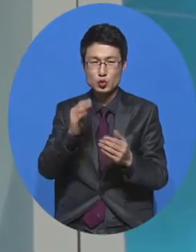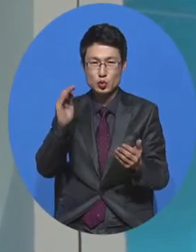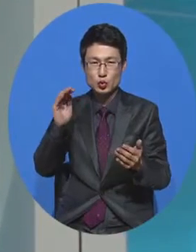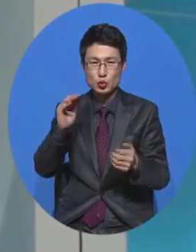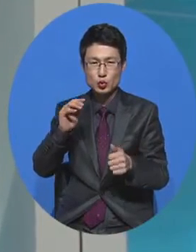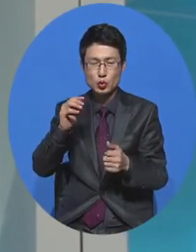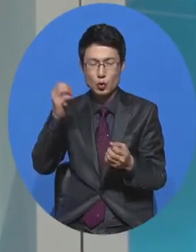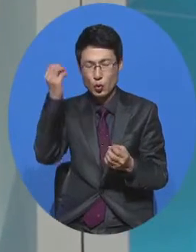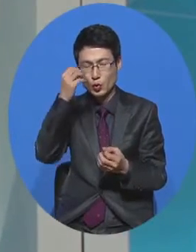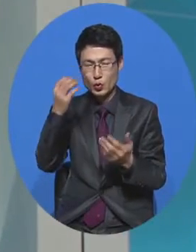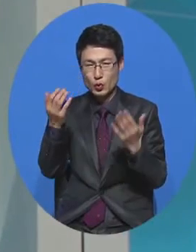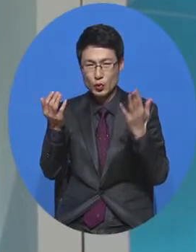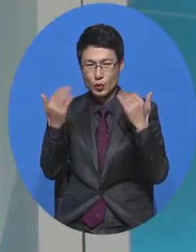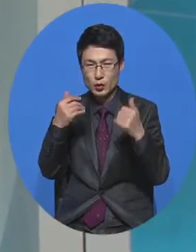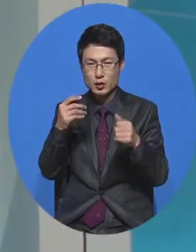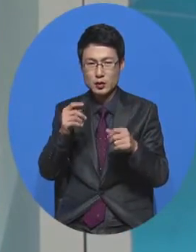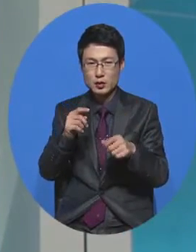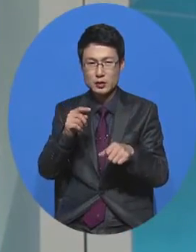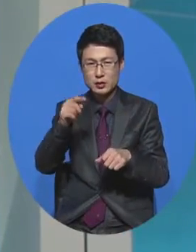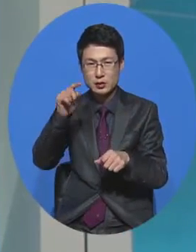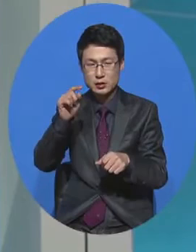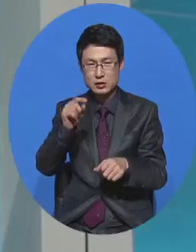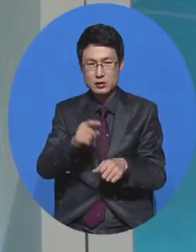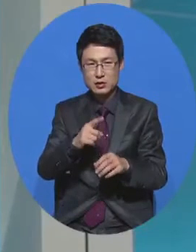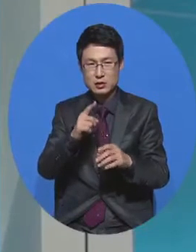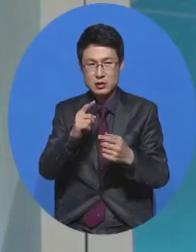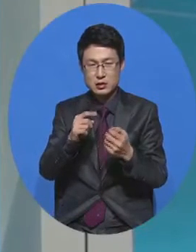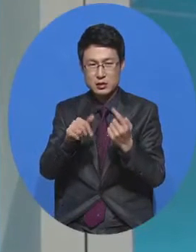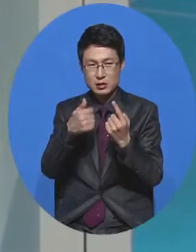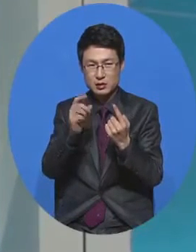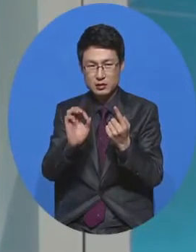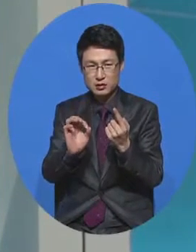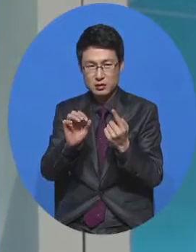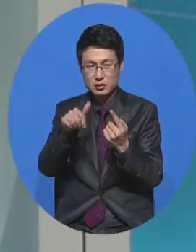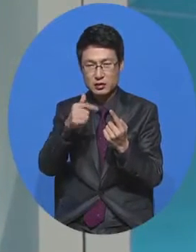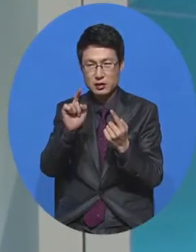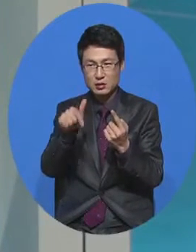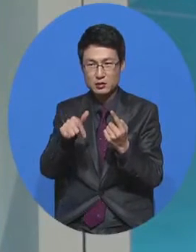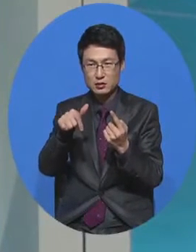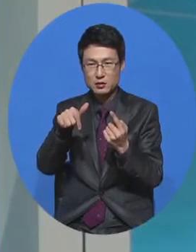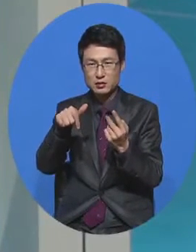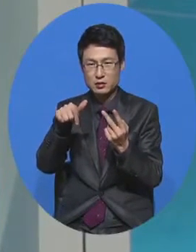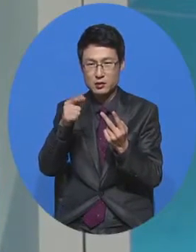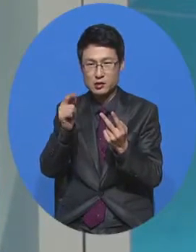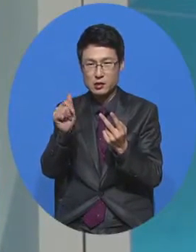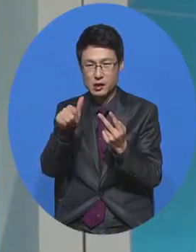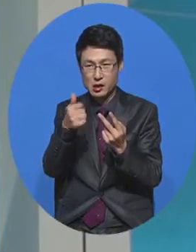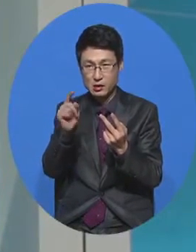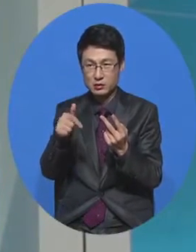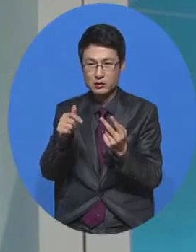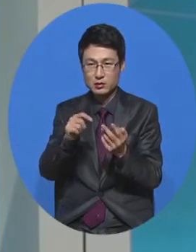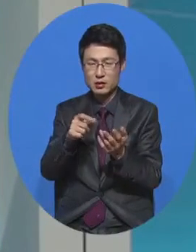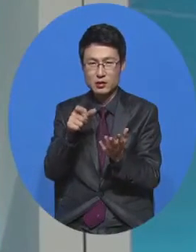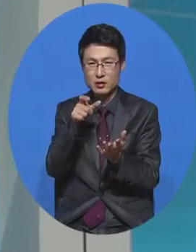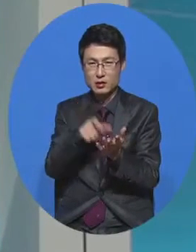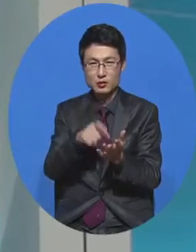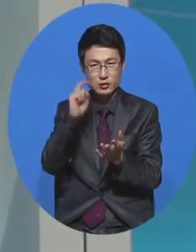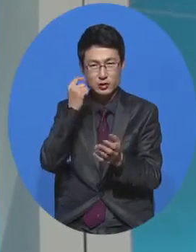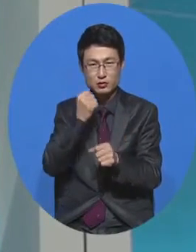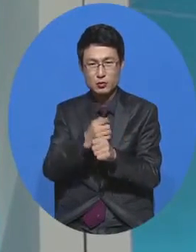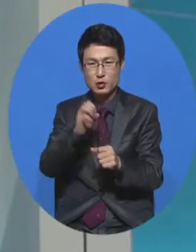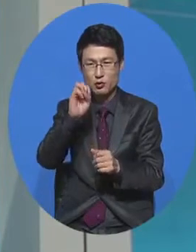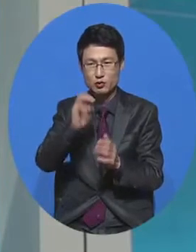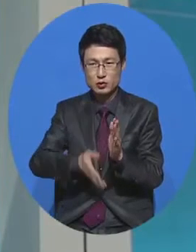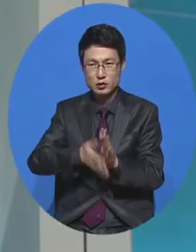교육과정을 1학년이 안 123 악녀로 편성 하려고 광고 e 거 같습니다 중학 강 주식 1층의